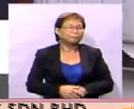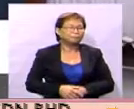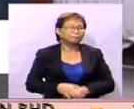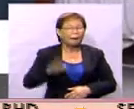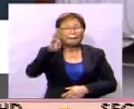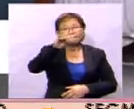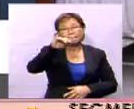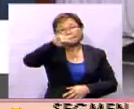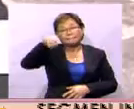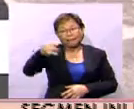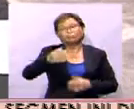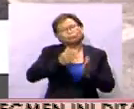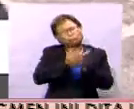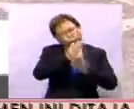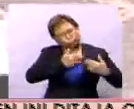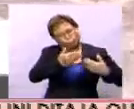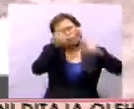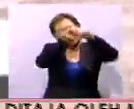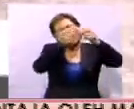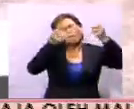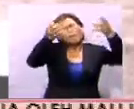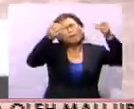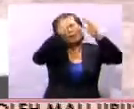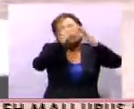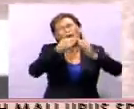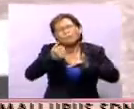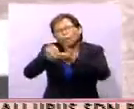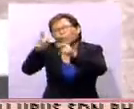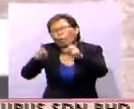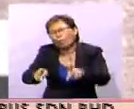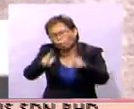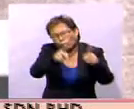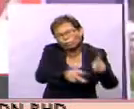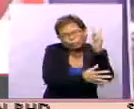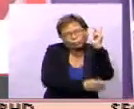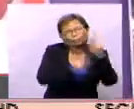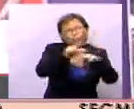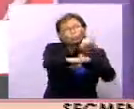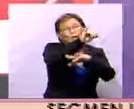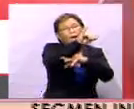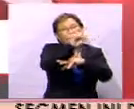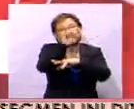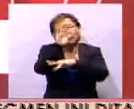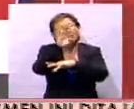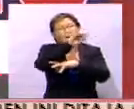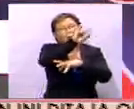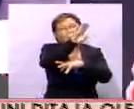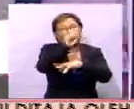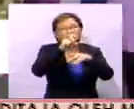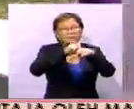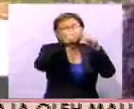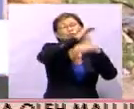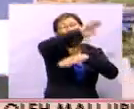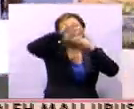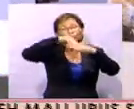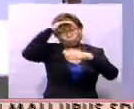Pihak Mainj akan terus komited untuk membina lebih banyak rumah bantuan asnaf dengan menggunakan sistem IBS di seluruh negeri itu. Konvoi